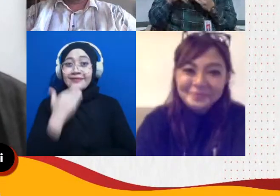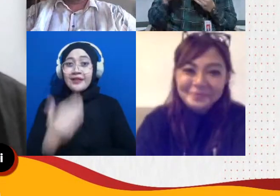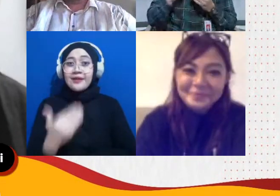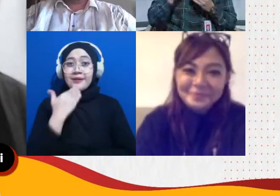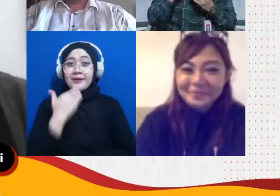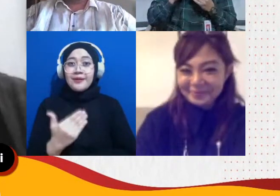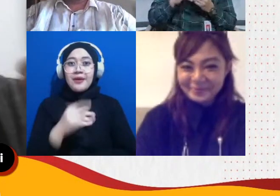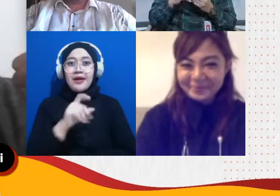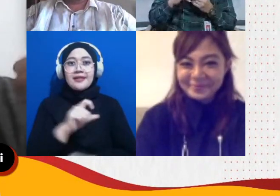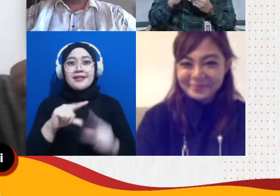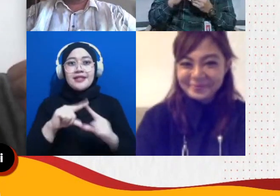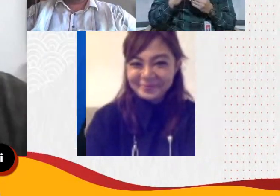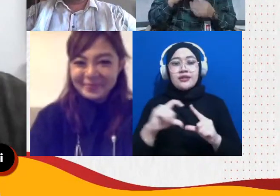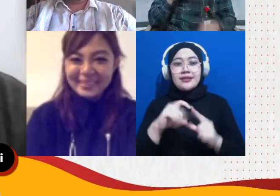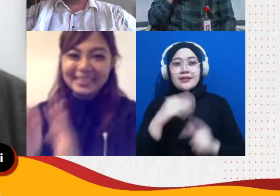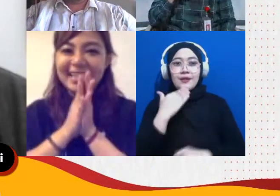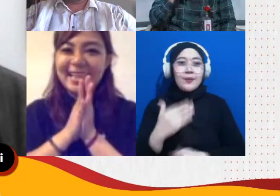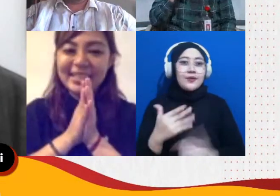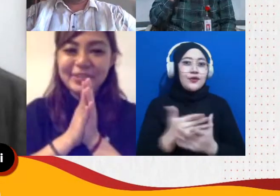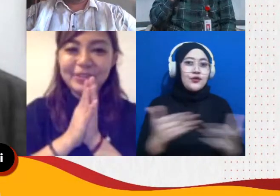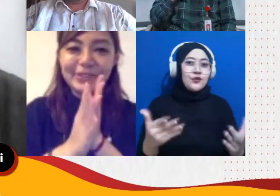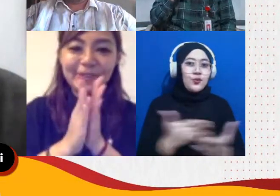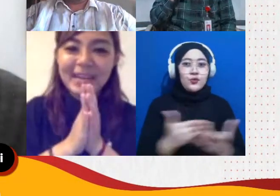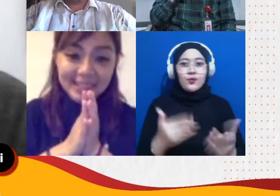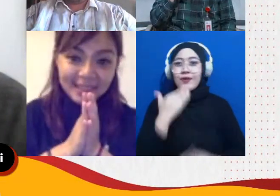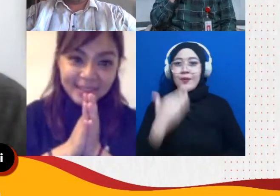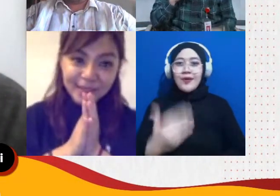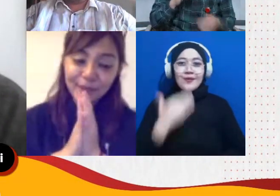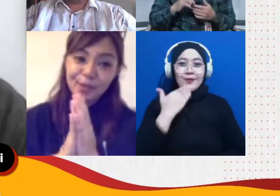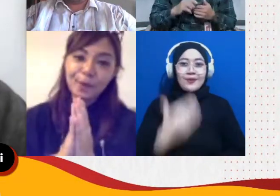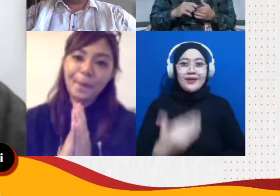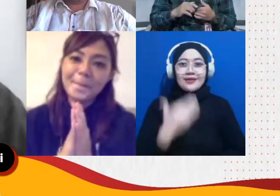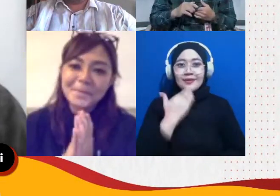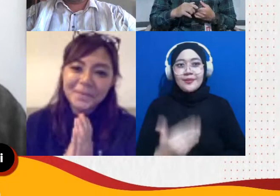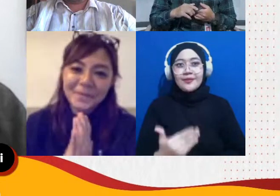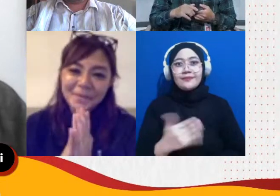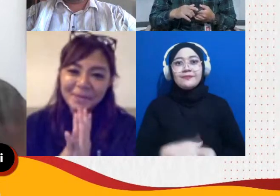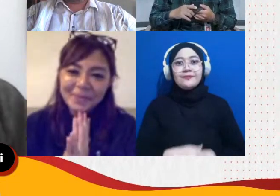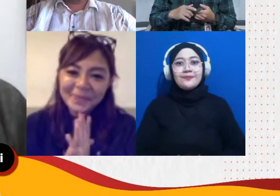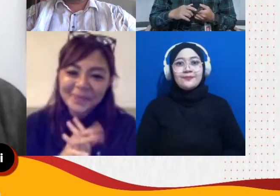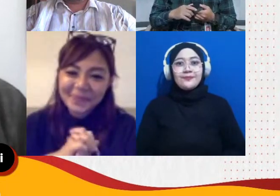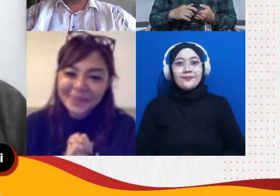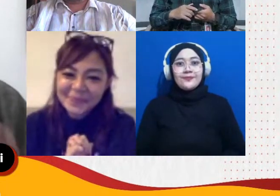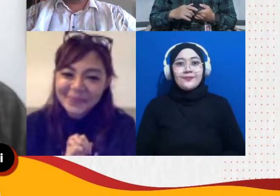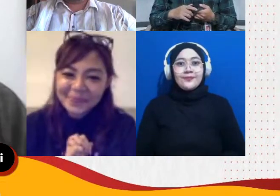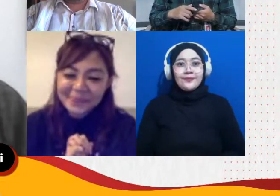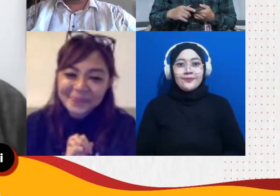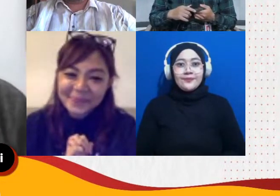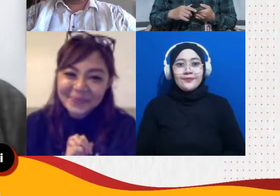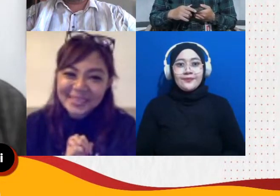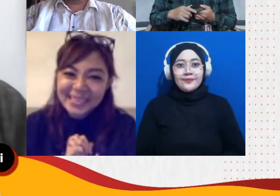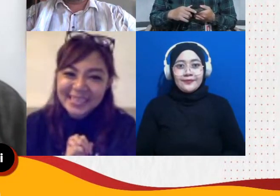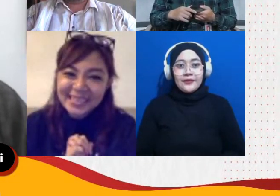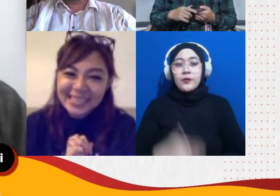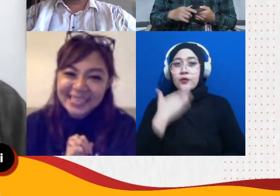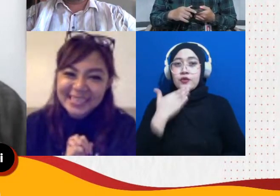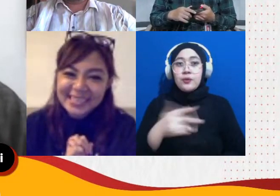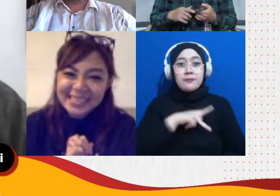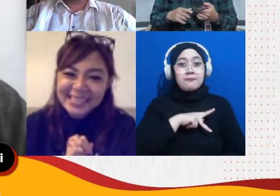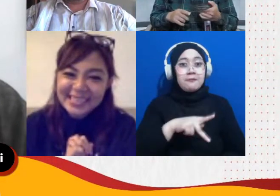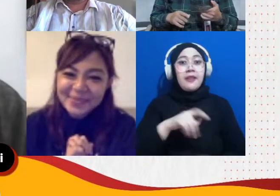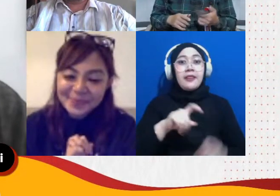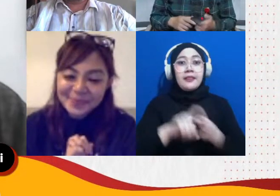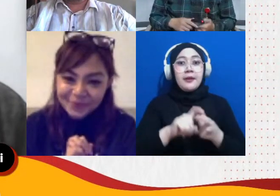Caca, terima kasih semua. Yeay. Kak Rizal, Kak Rachel. Terima kasih juga nih kepada seluruh peserta kawan BBI yang